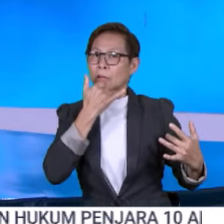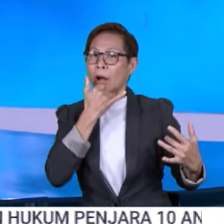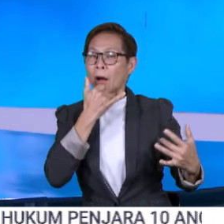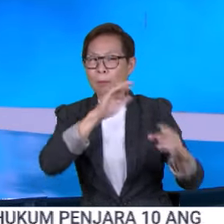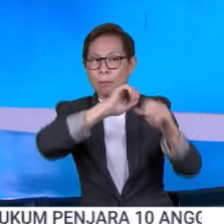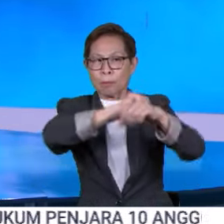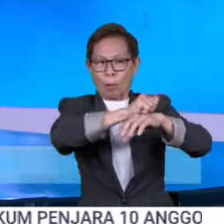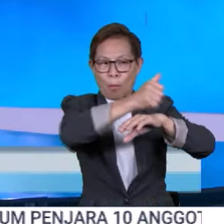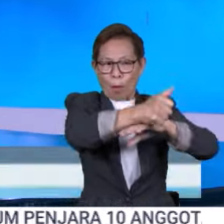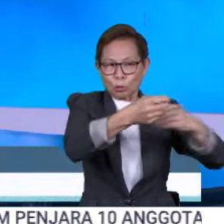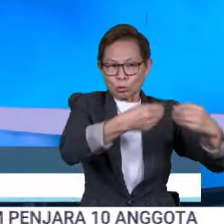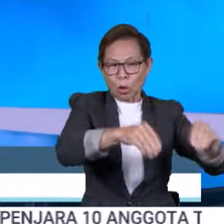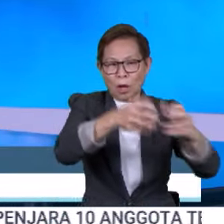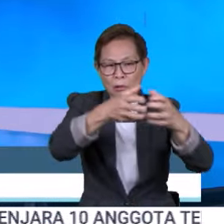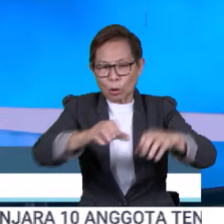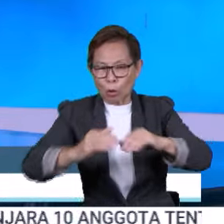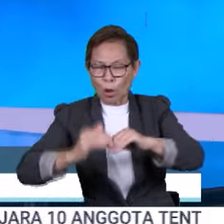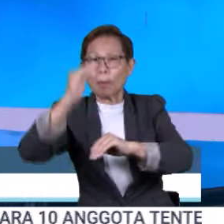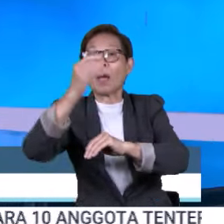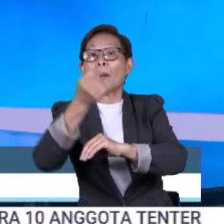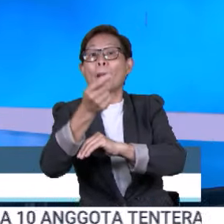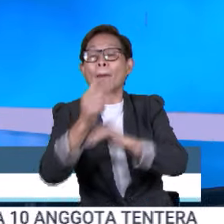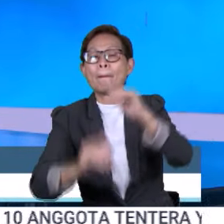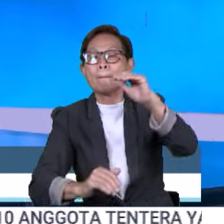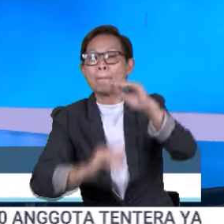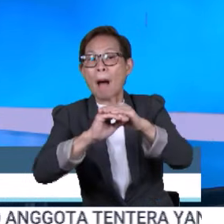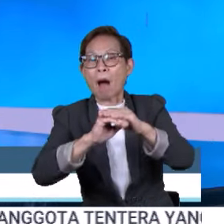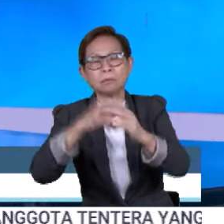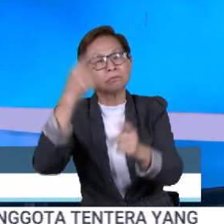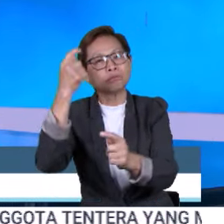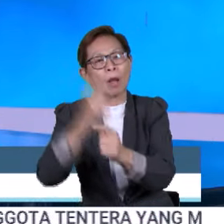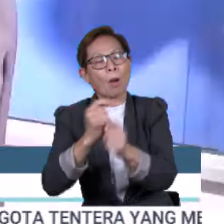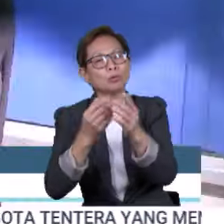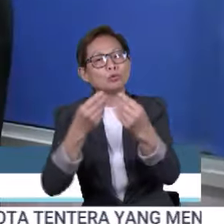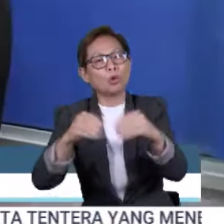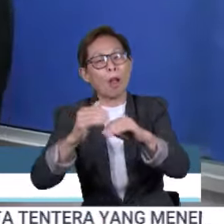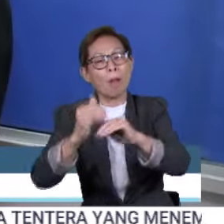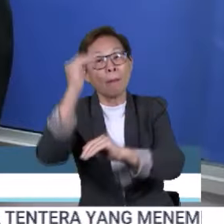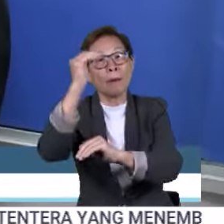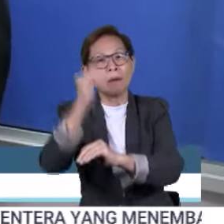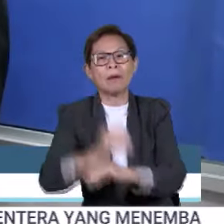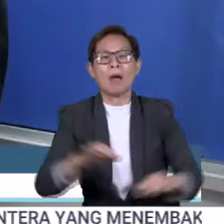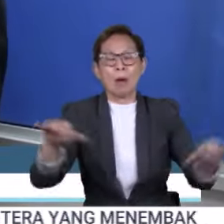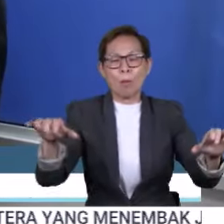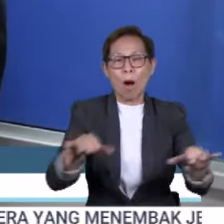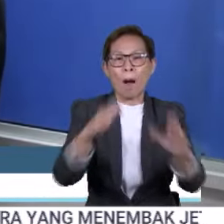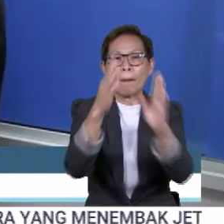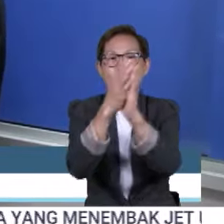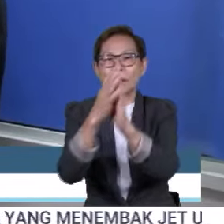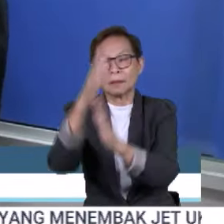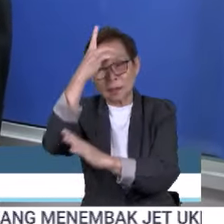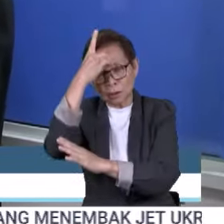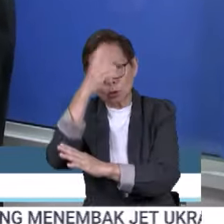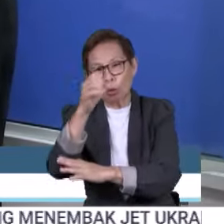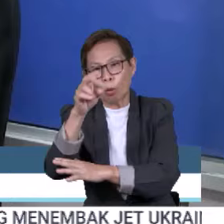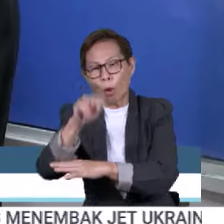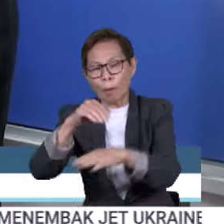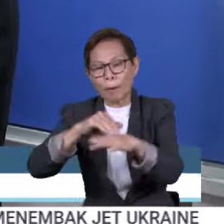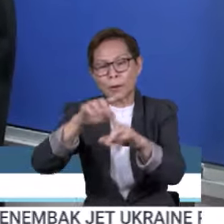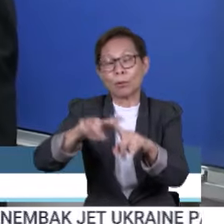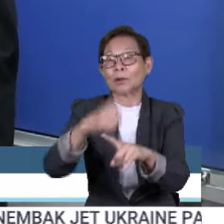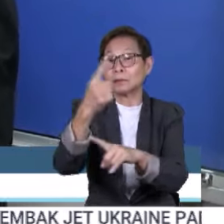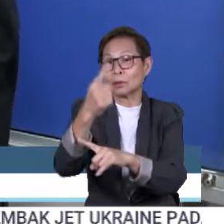atas pertuduhan menjual telur melebihi harga masih belum ditetapkan perbuatan dilakukan di bandaraan Januari